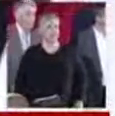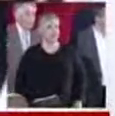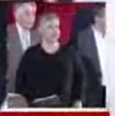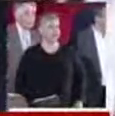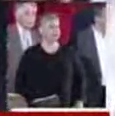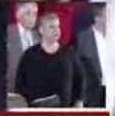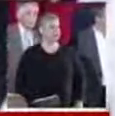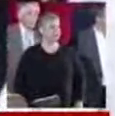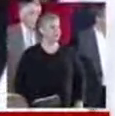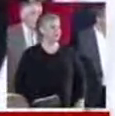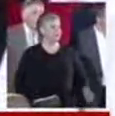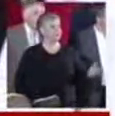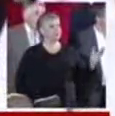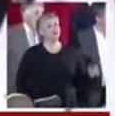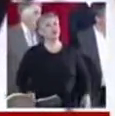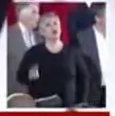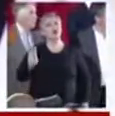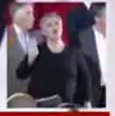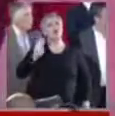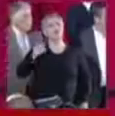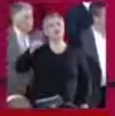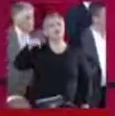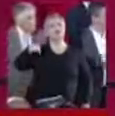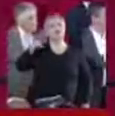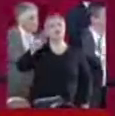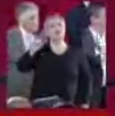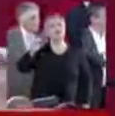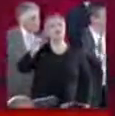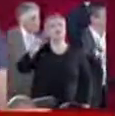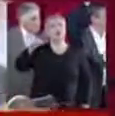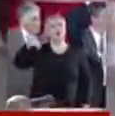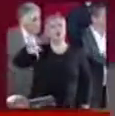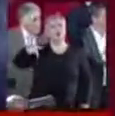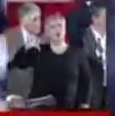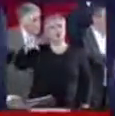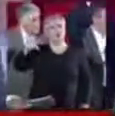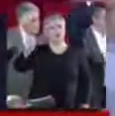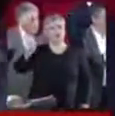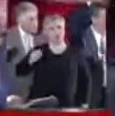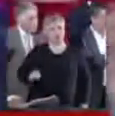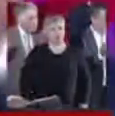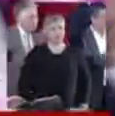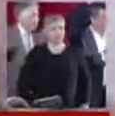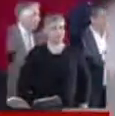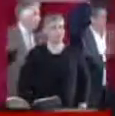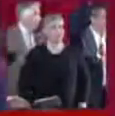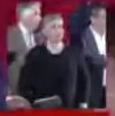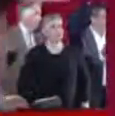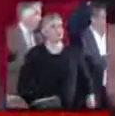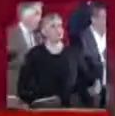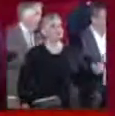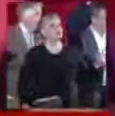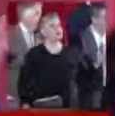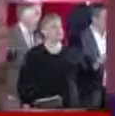συνεχίζουν λάση ο τσιόκας ένας νέος αγρότης από την κορινθία εκπροσωπώντας τη νέα γενιά των